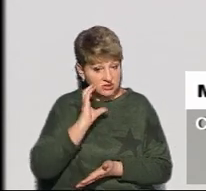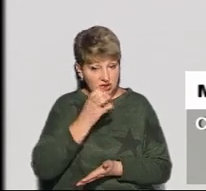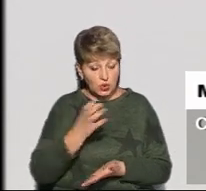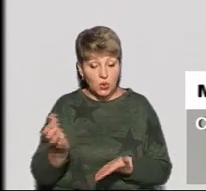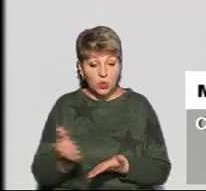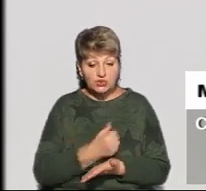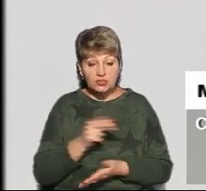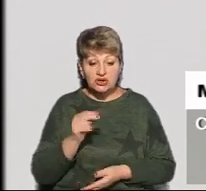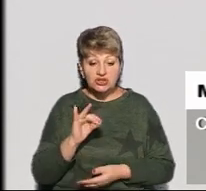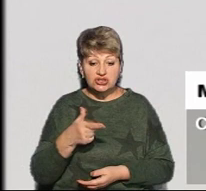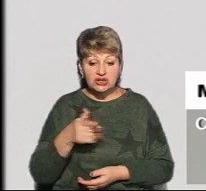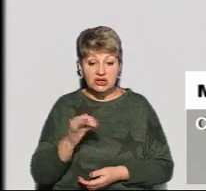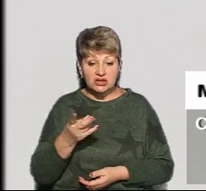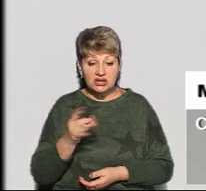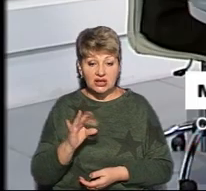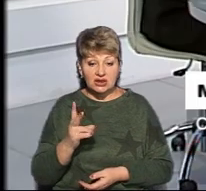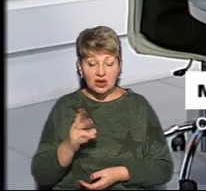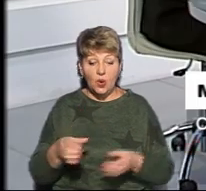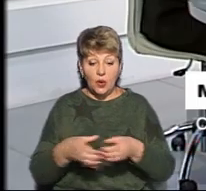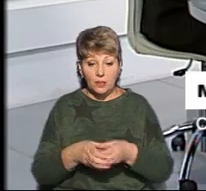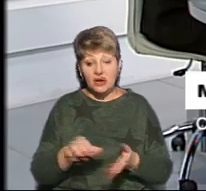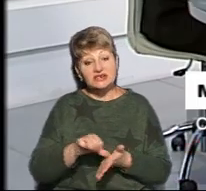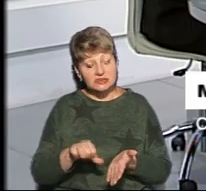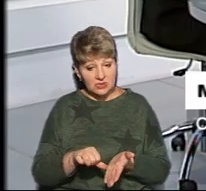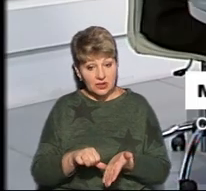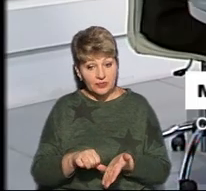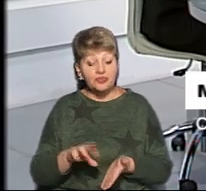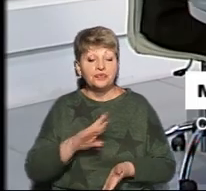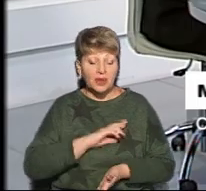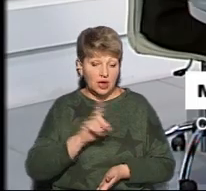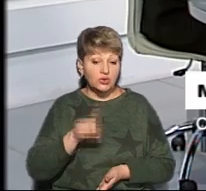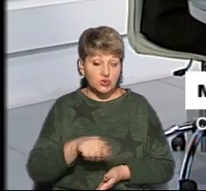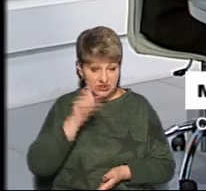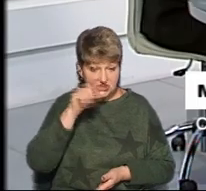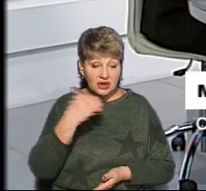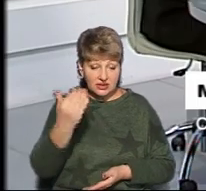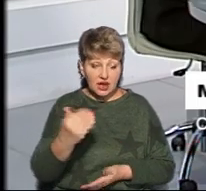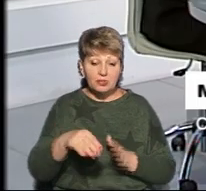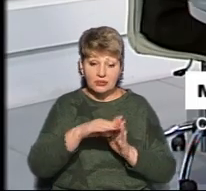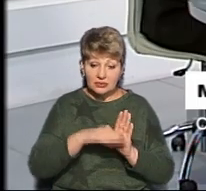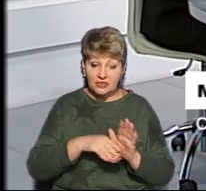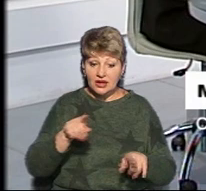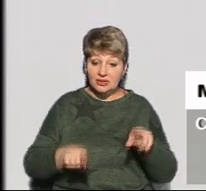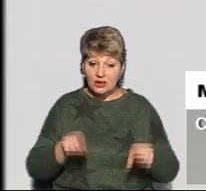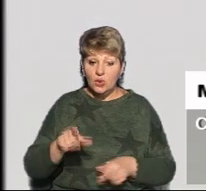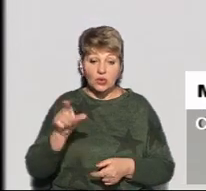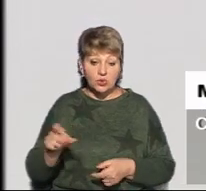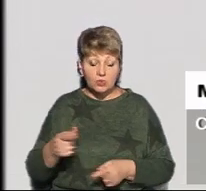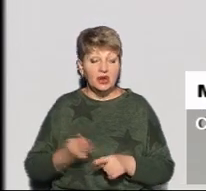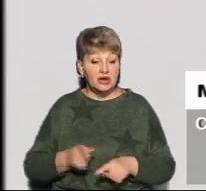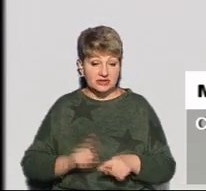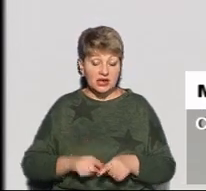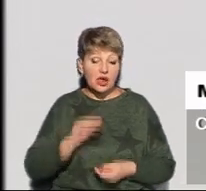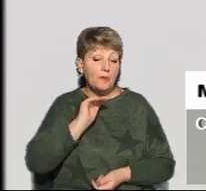успіх в Чигирині, в Чигиринській громаді, і от в Смілі. Я теж там знаю деяких людей з цього списку. Що я можу сказати? Що це